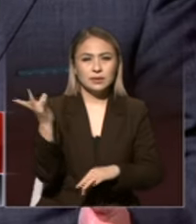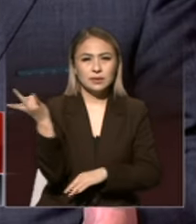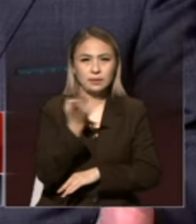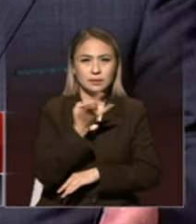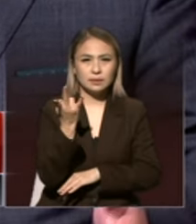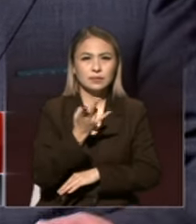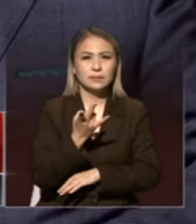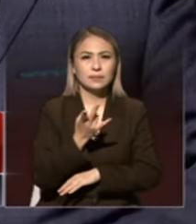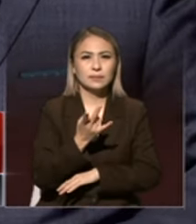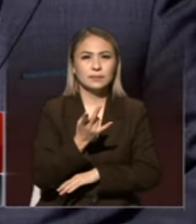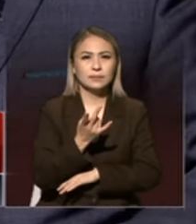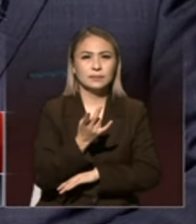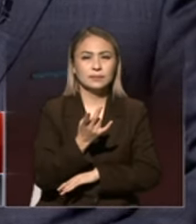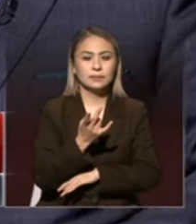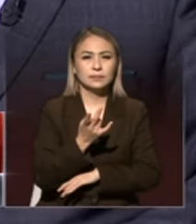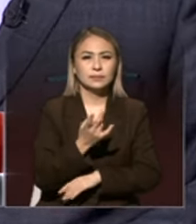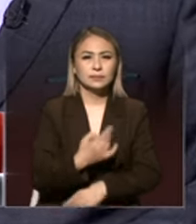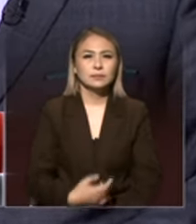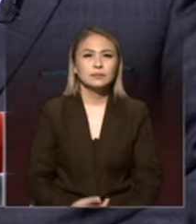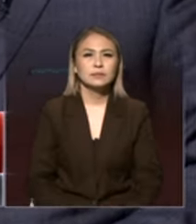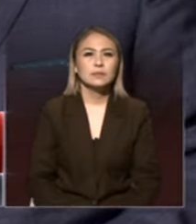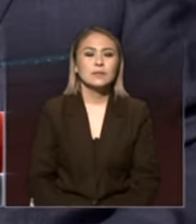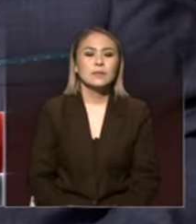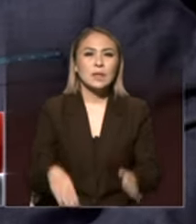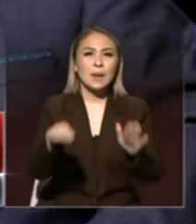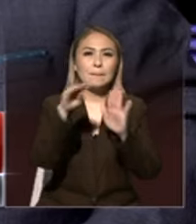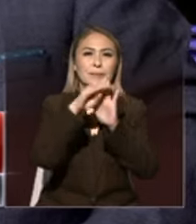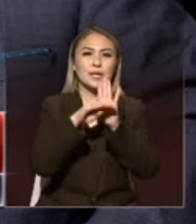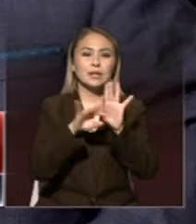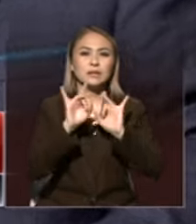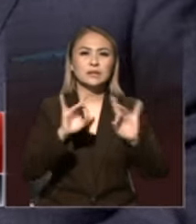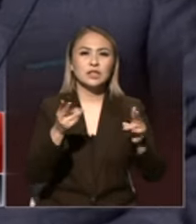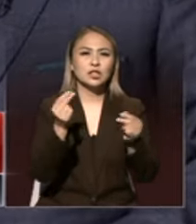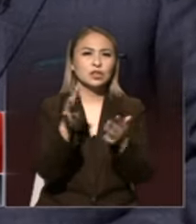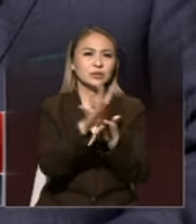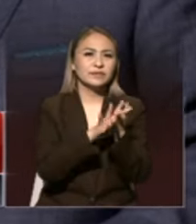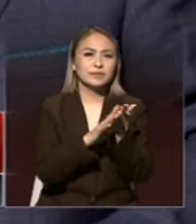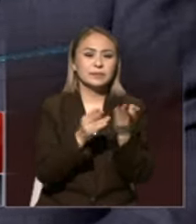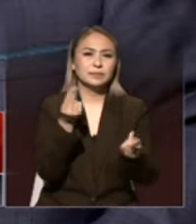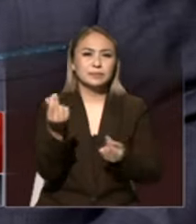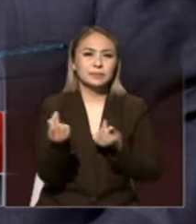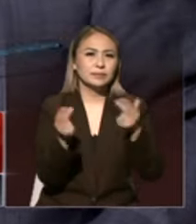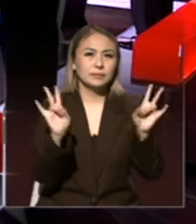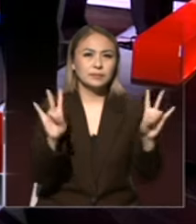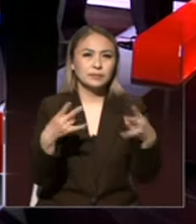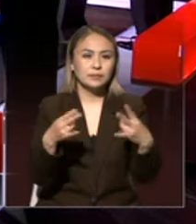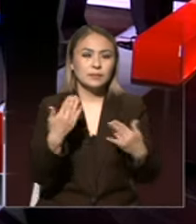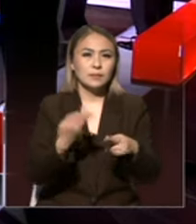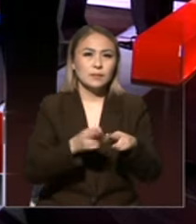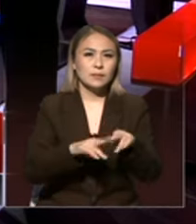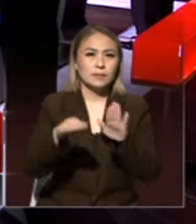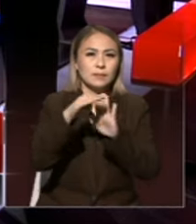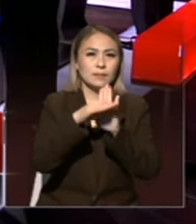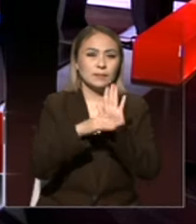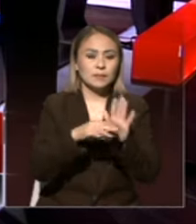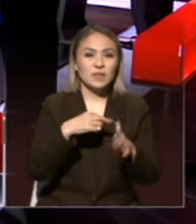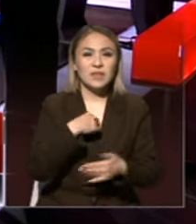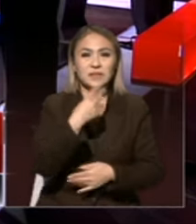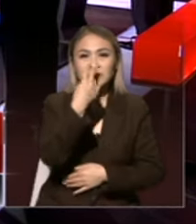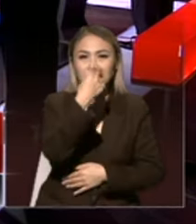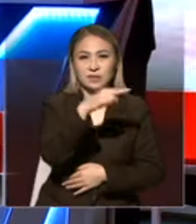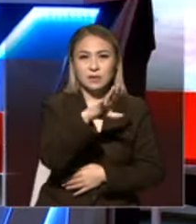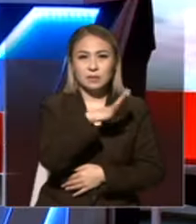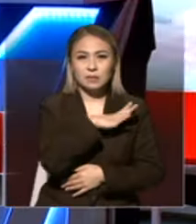Иә, ашықтық болу керек. Жаңағы программа айтып отыр ғой, ешқандай ақшасын төлемей мен сол бағдарламаның басқасында жүрген. Кафтан,